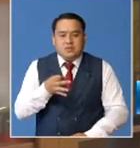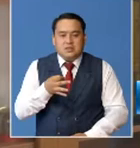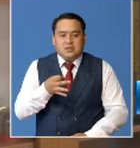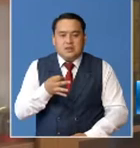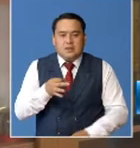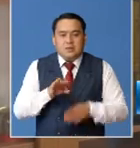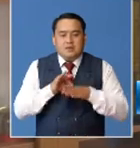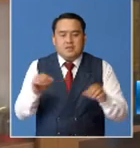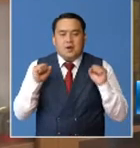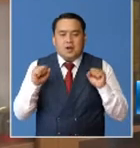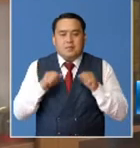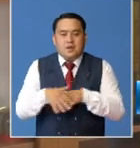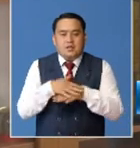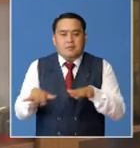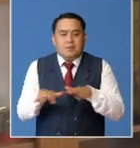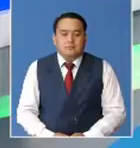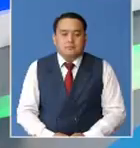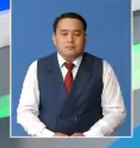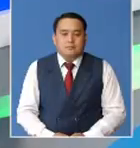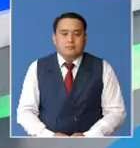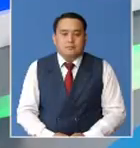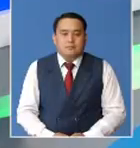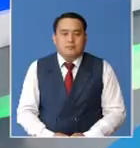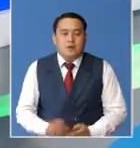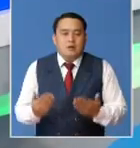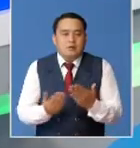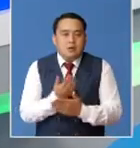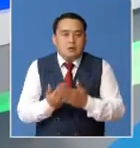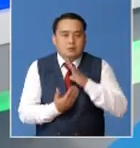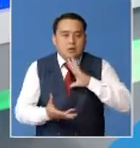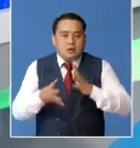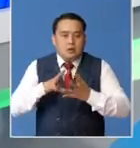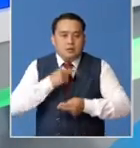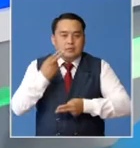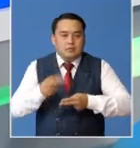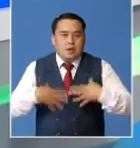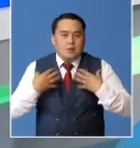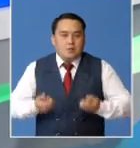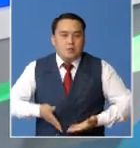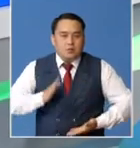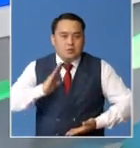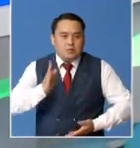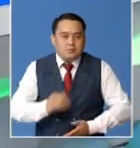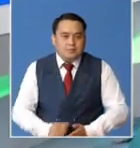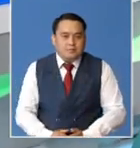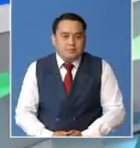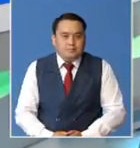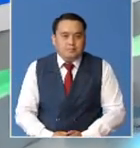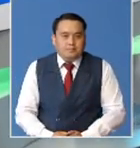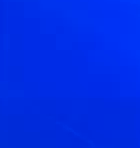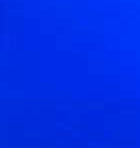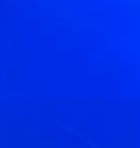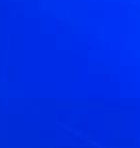в проведении спортивных массовых мероприятий. Такой была информационная картина этого дня. Спасибо за внимание. До свидания.